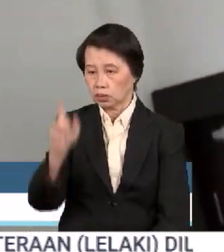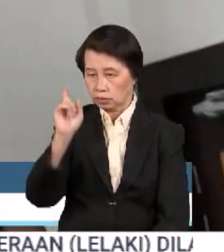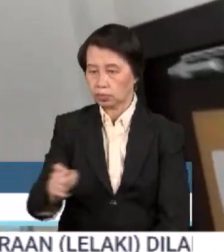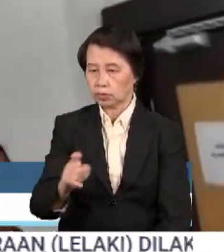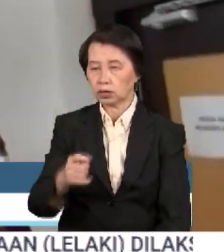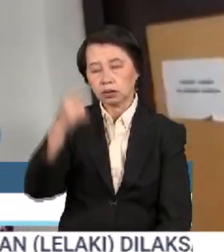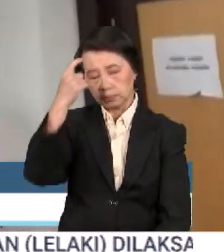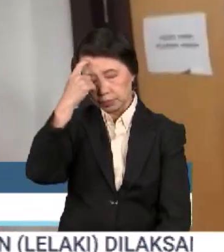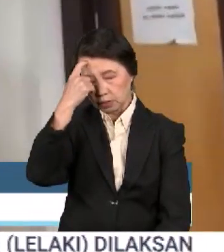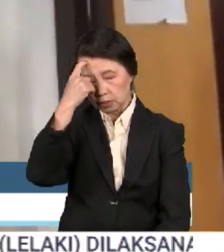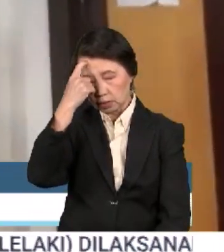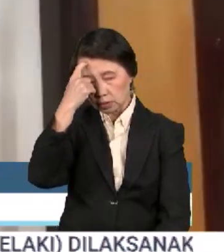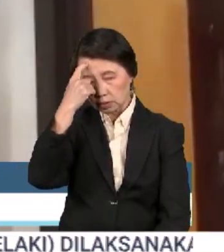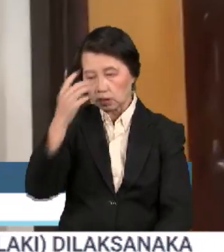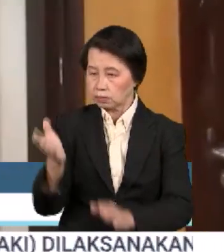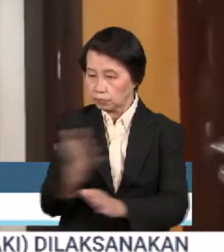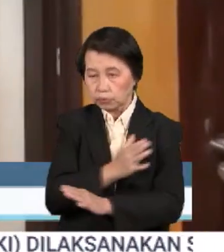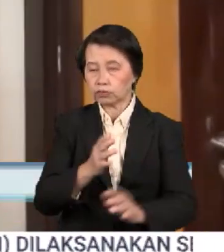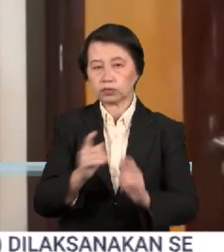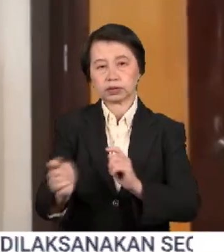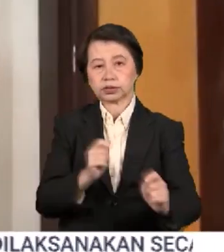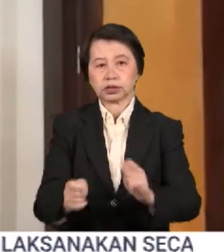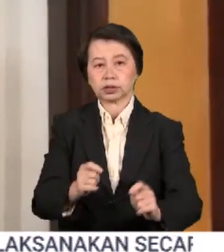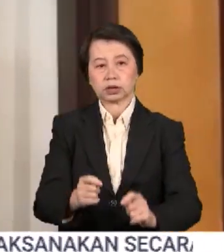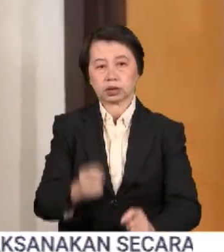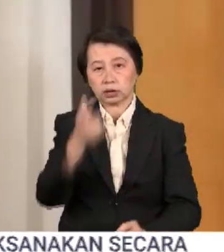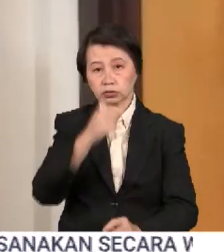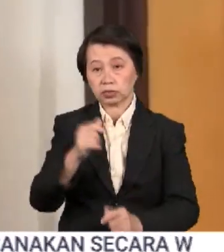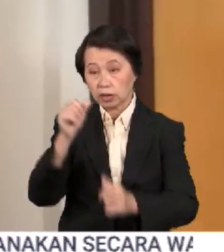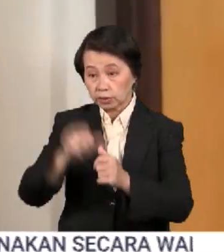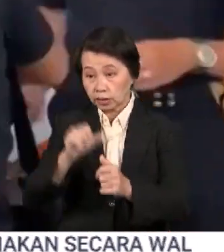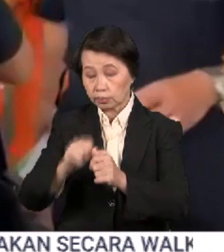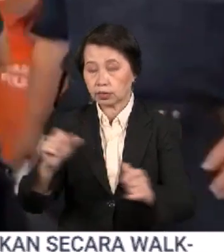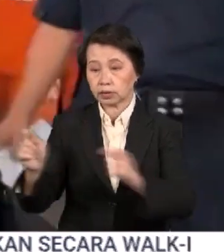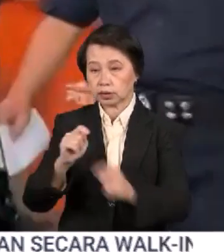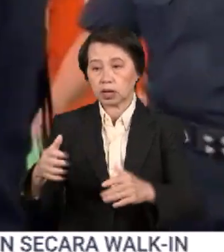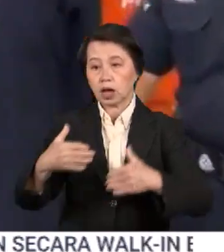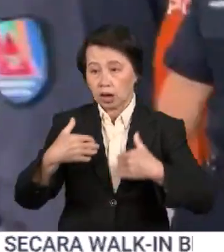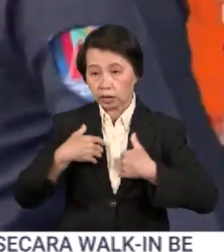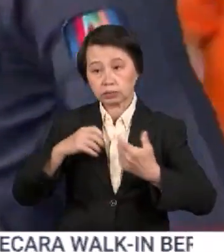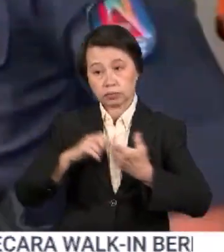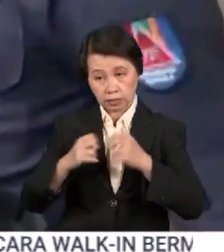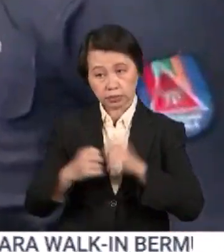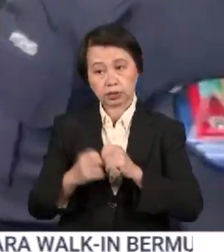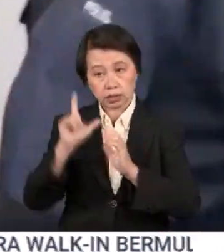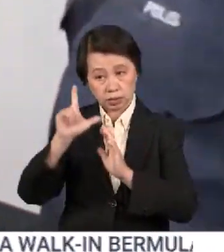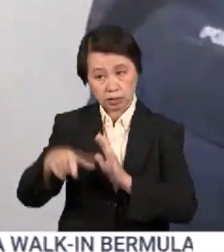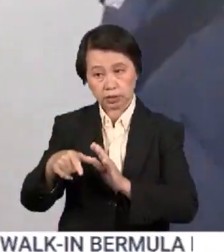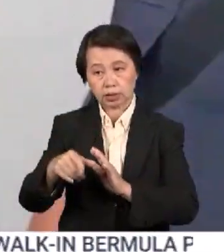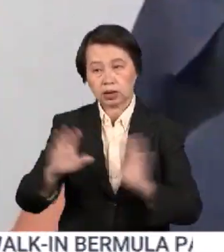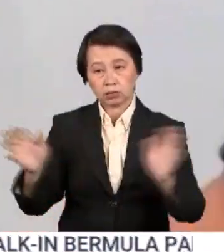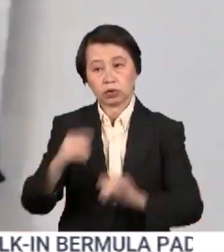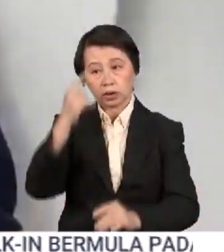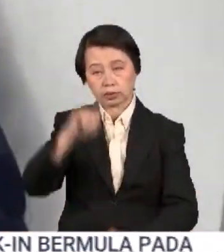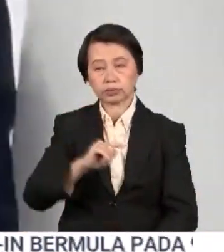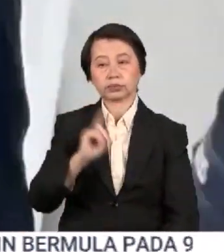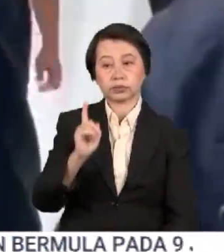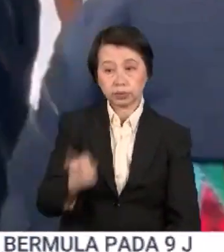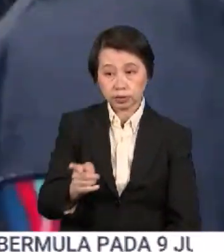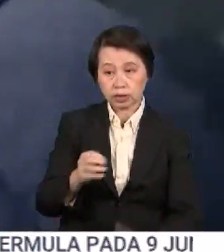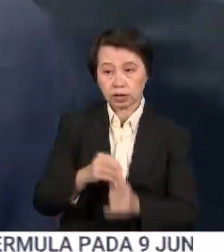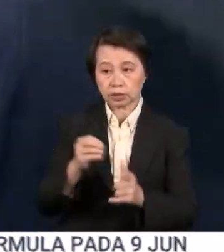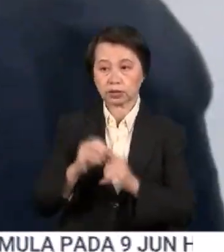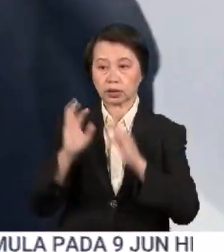berfikir dulu sebelum bertindak ini kerana Setiap tindakan ada kesannya bukan sahaja kepada diri sendiri atau